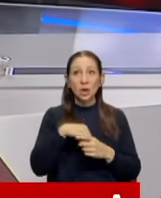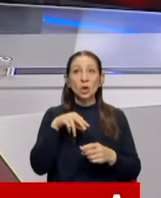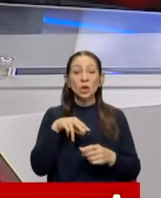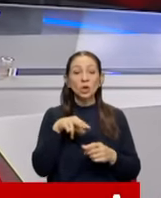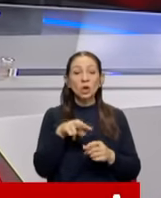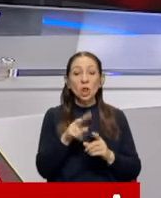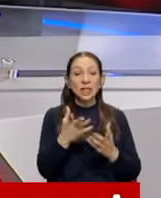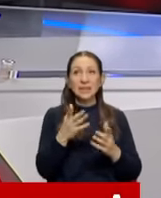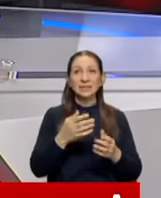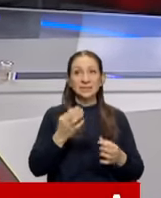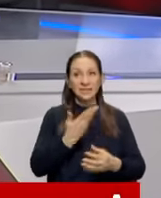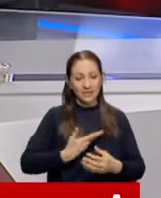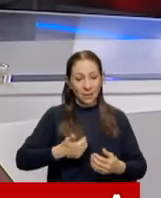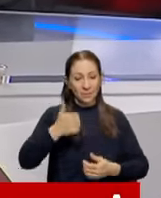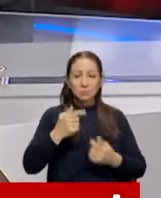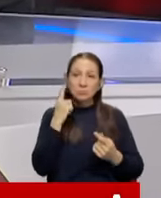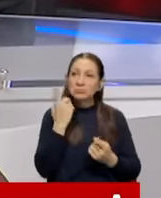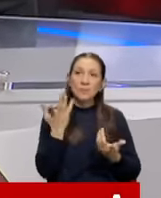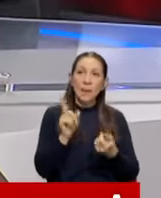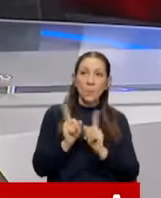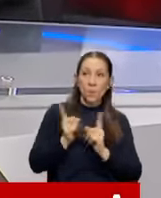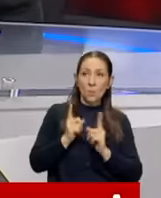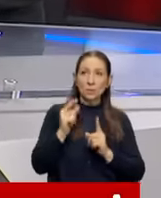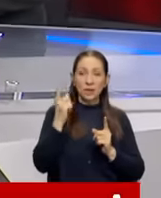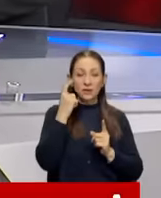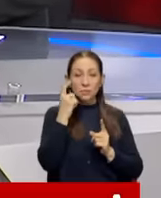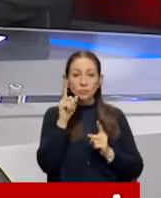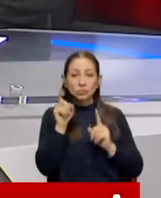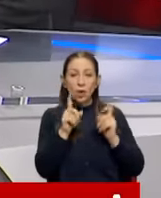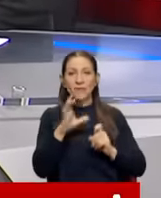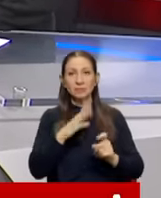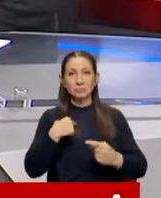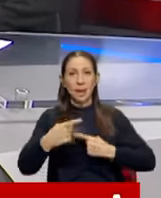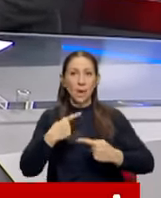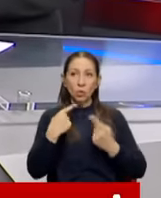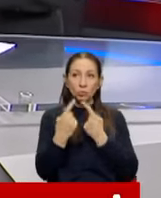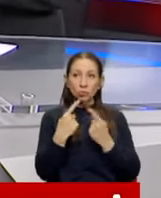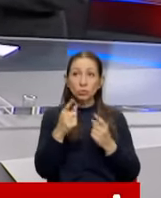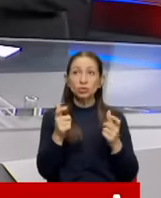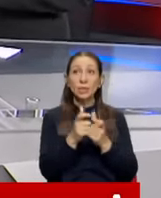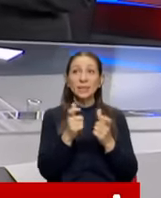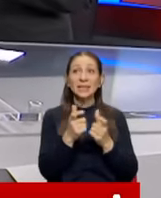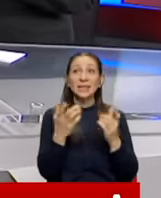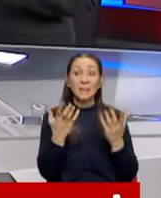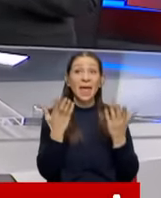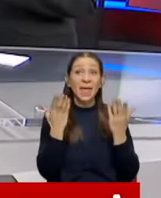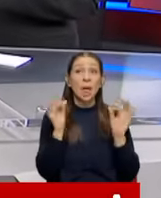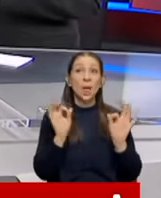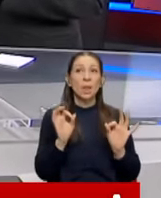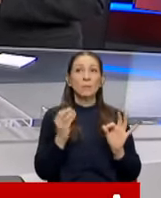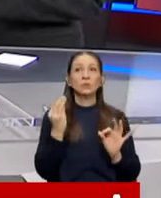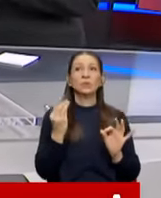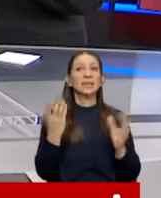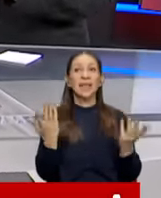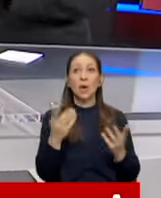haritasını sevgili başkanlarımızdan dinledik Eee burada kafamıza takılan soruları birbirimizle konuştuk bu toplantının Tabii en e önemli ve